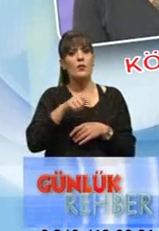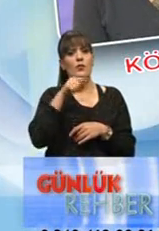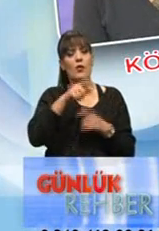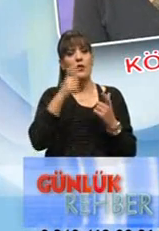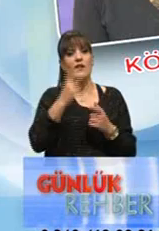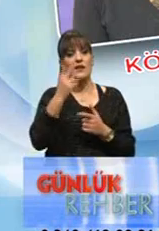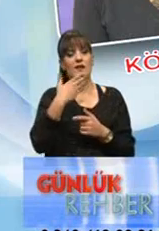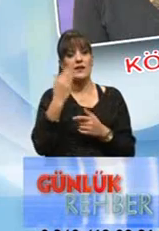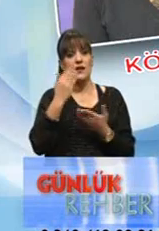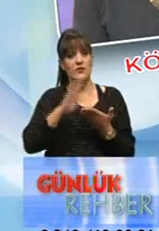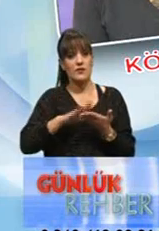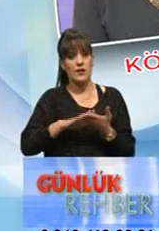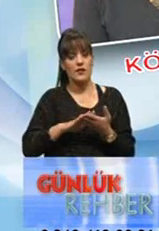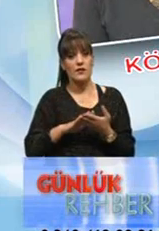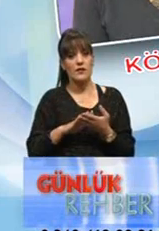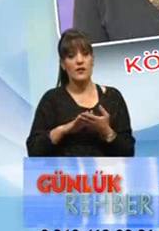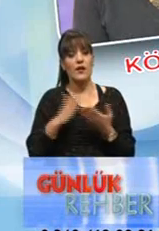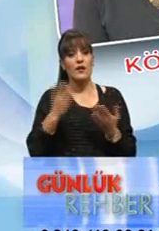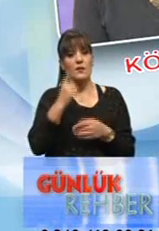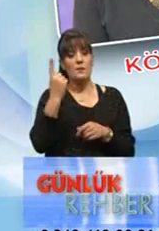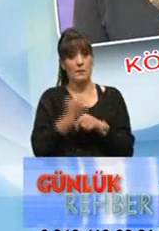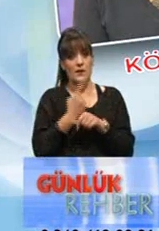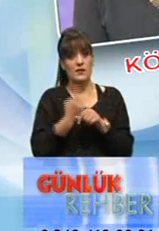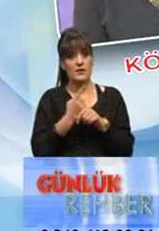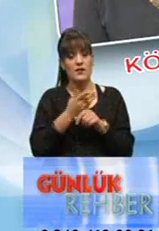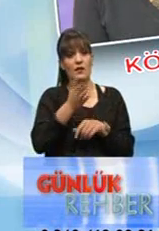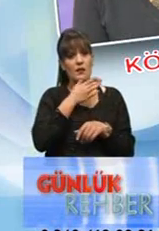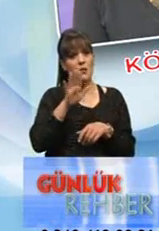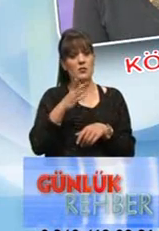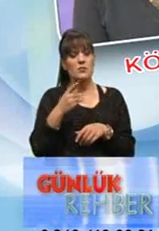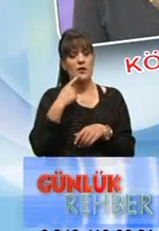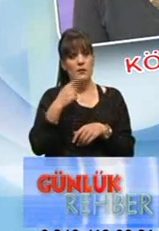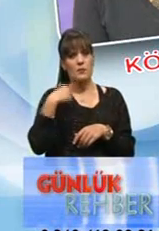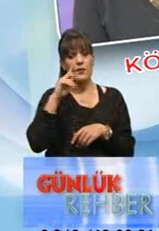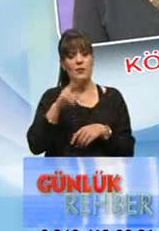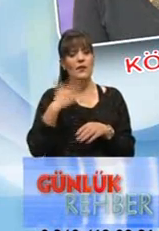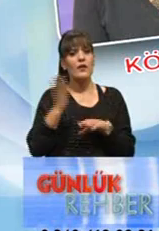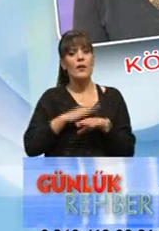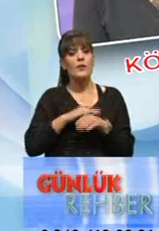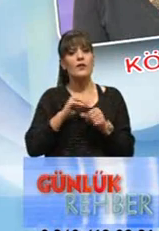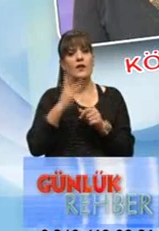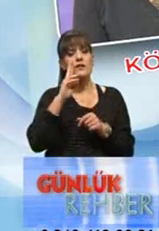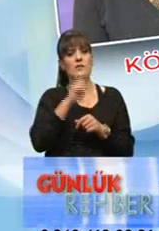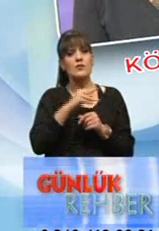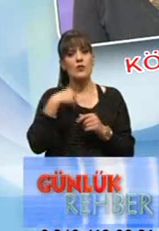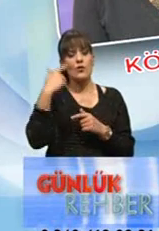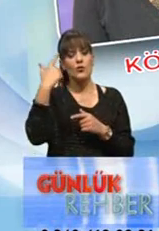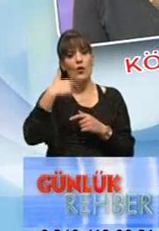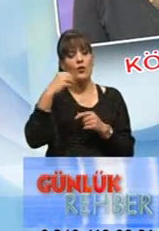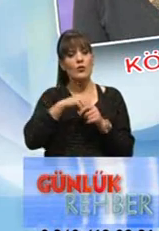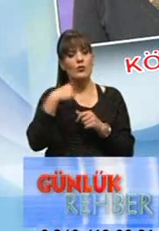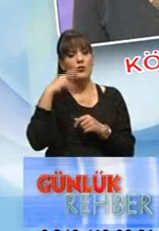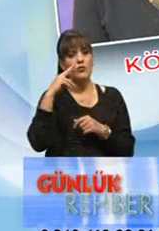orada? İki genç arkadaş, hatta birisi tanıdık mı acaba diye bakıyorum. Ne yapıyoruz? Nasıl izliyoruz görüntülerde?